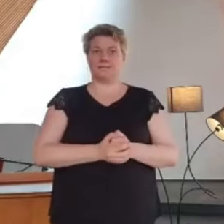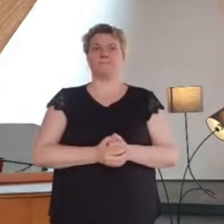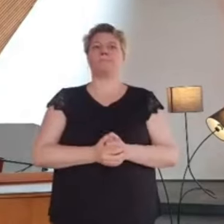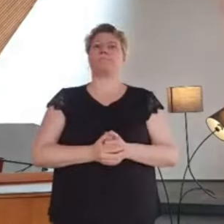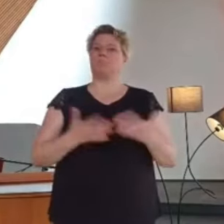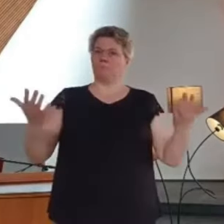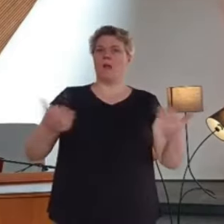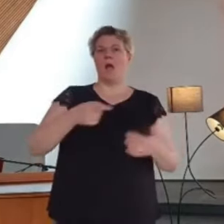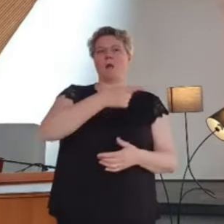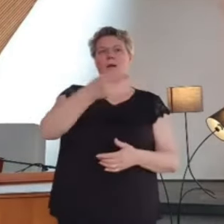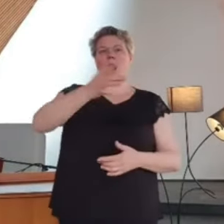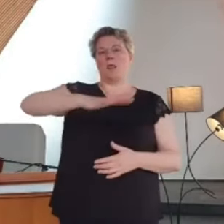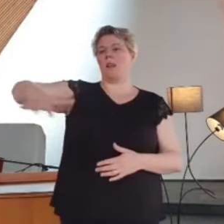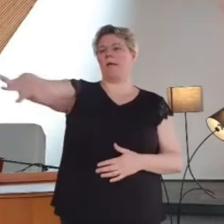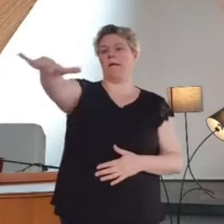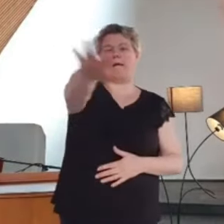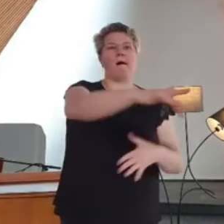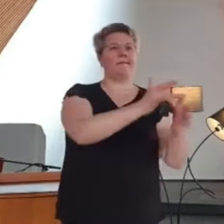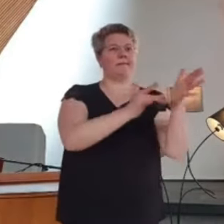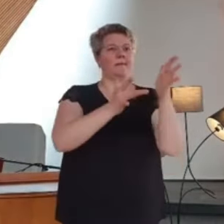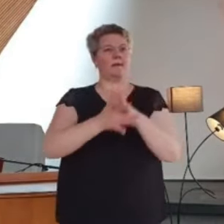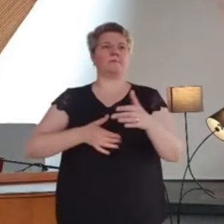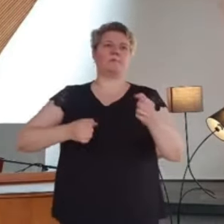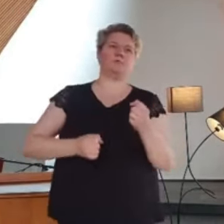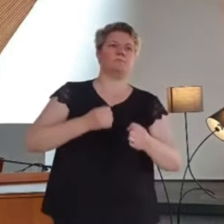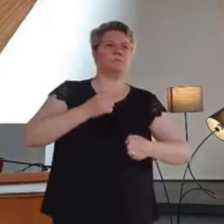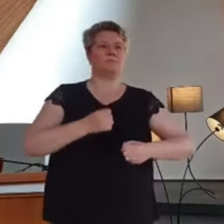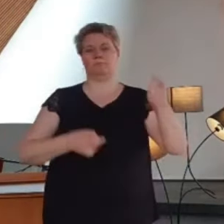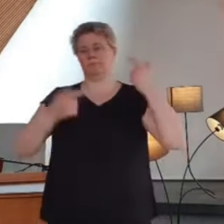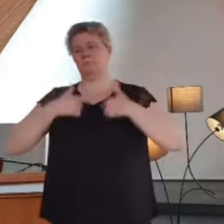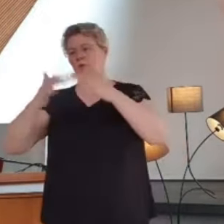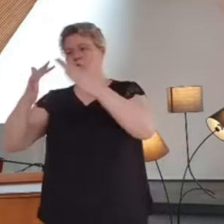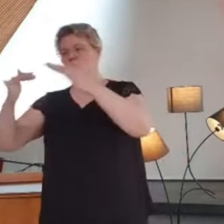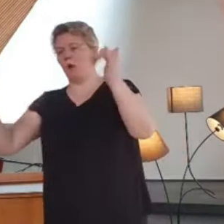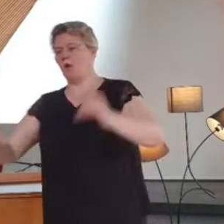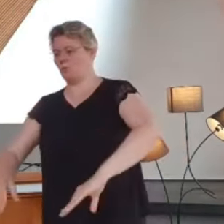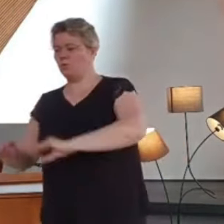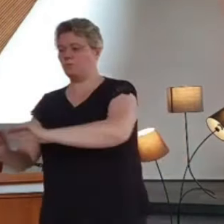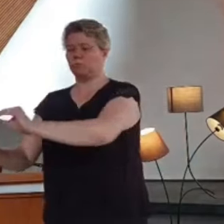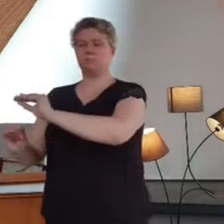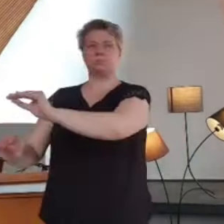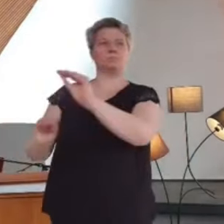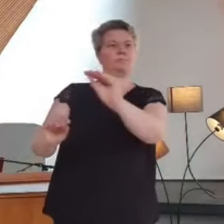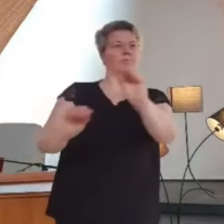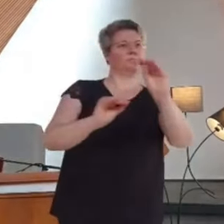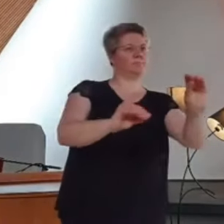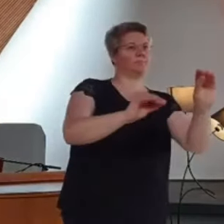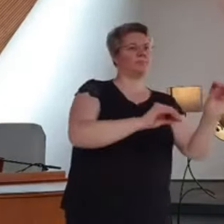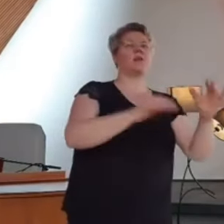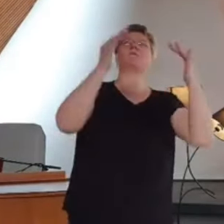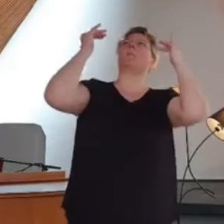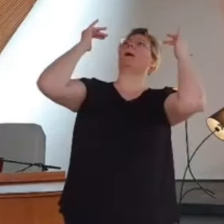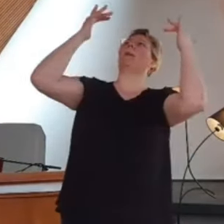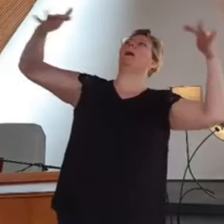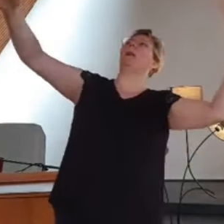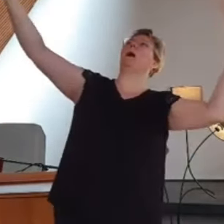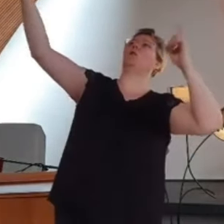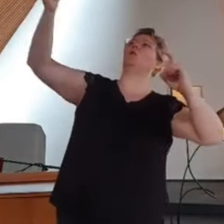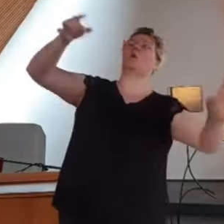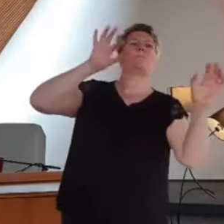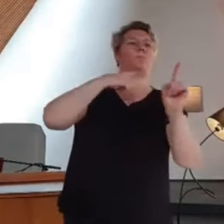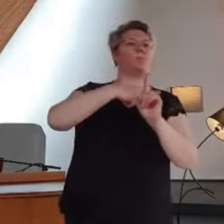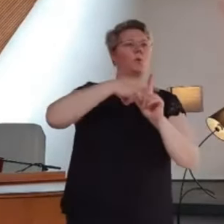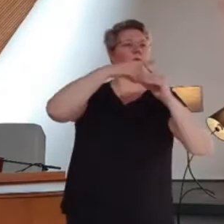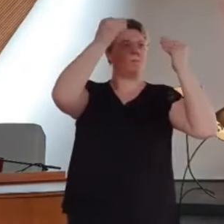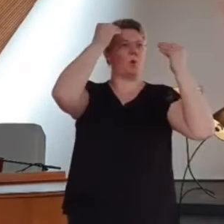zog durch ganz Galiläa. Er lehrte in ihren Synagogen und verkündete die gute Nachricht vom Himmelreich.